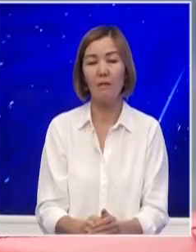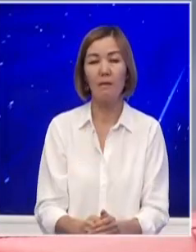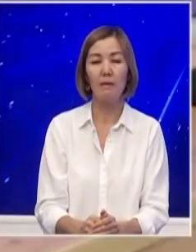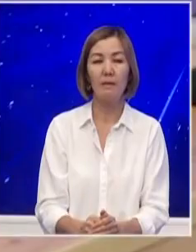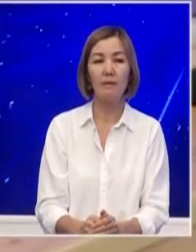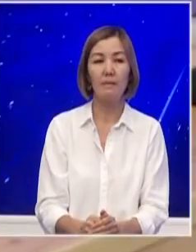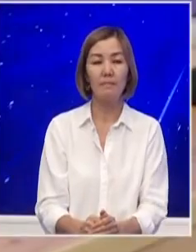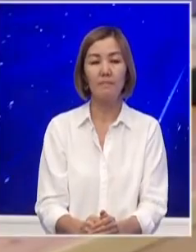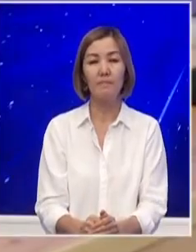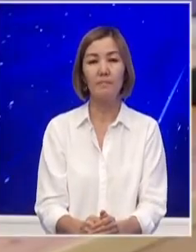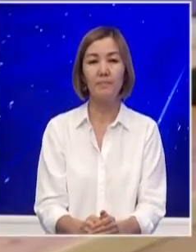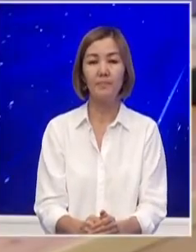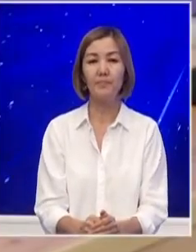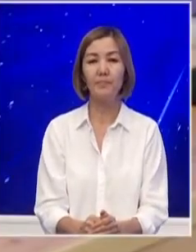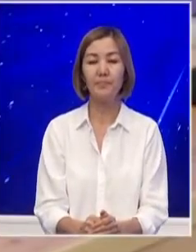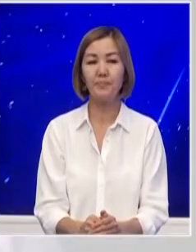последствиях.